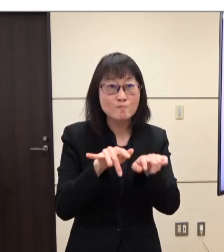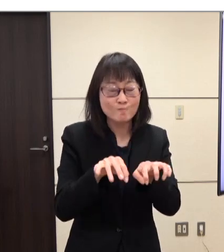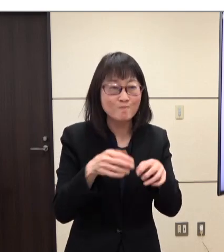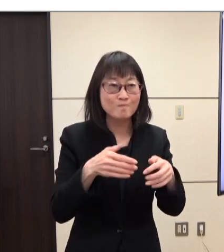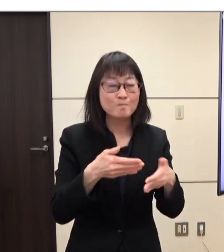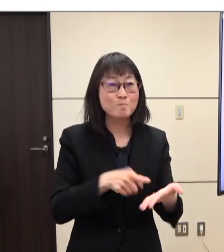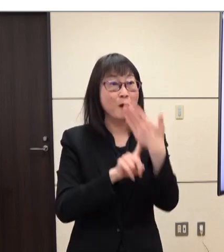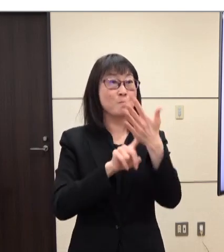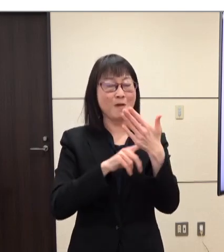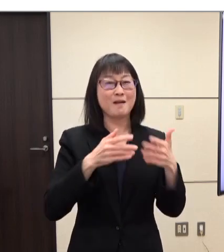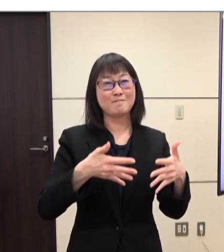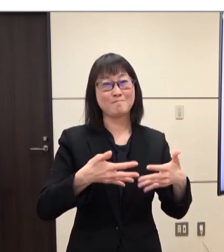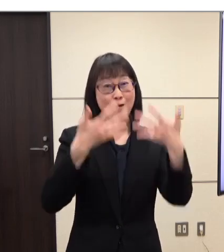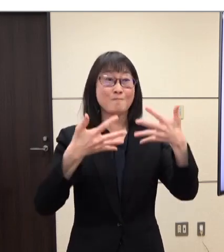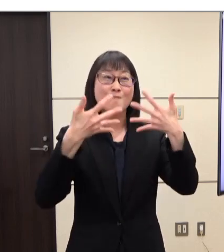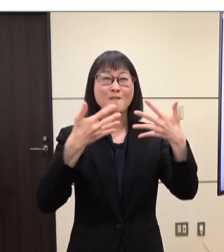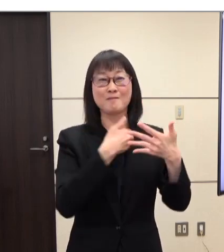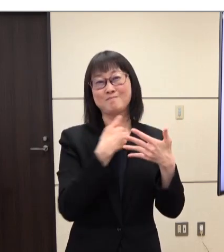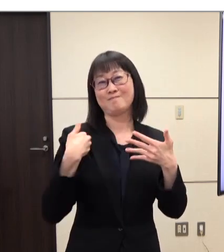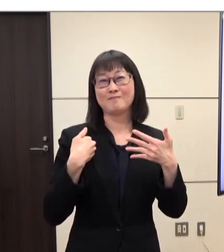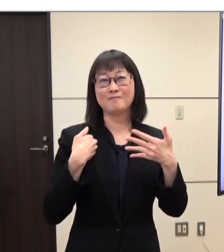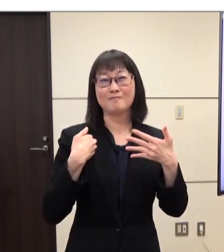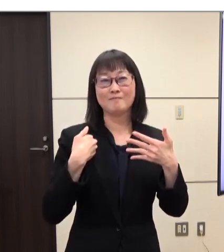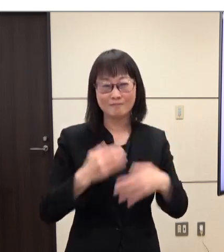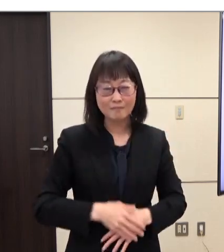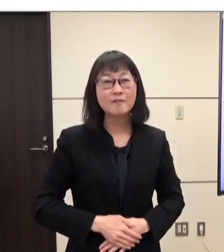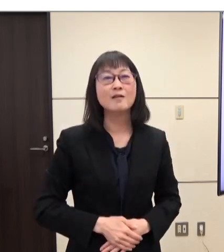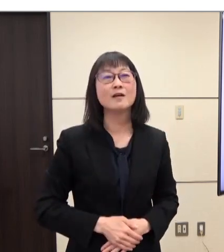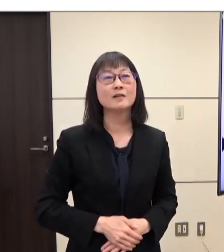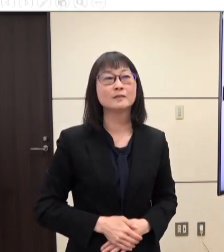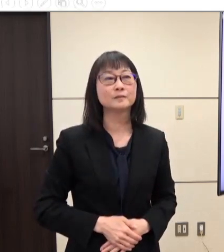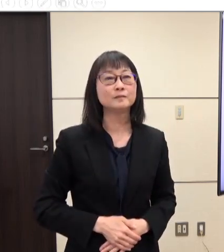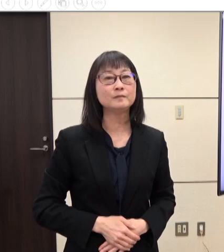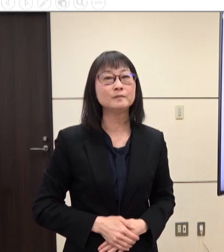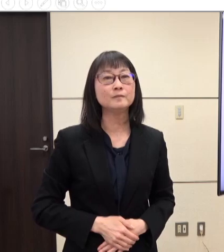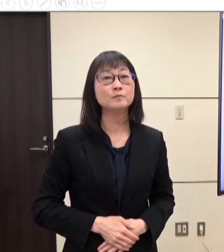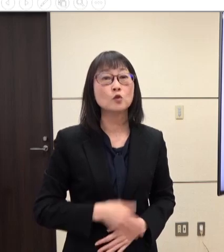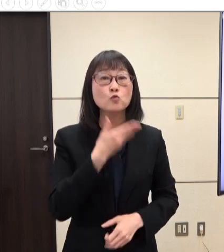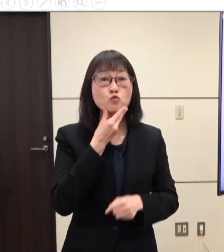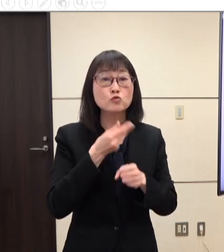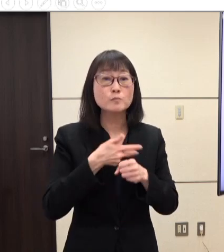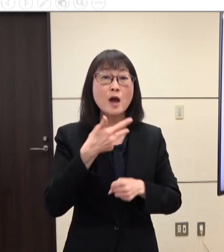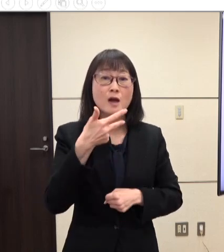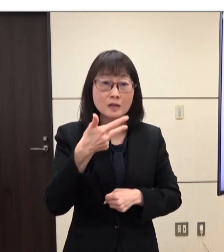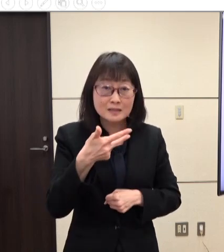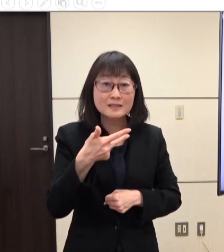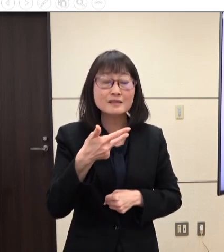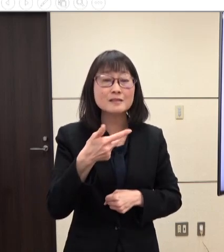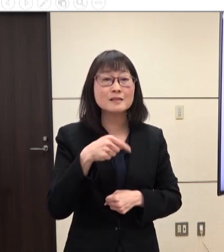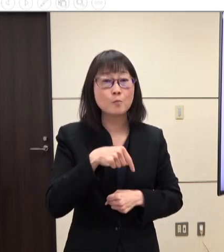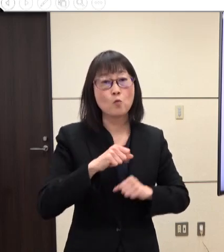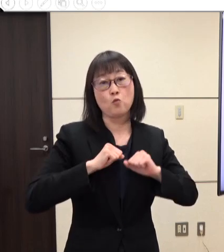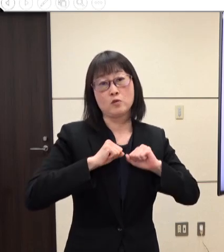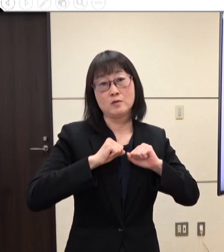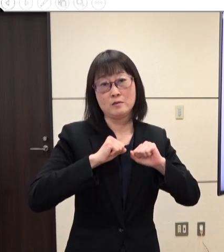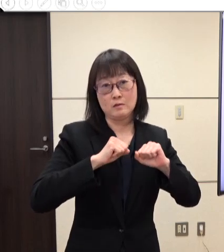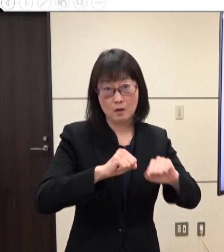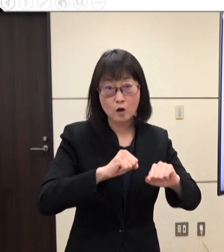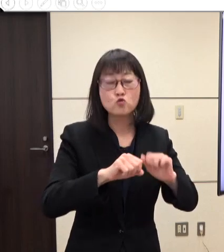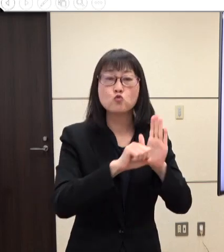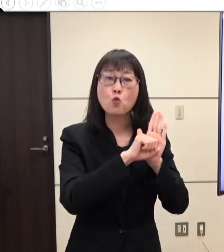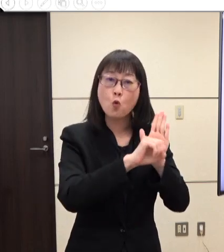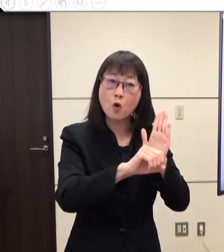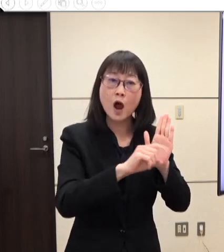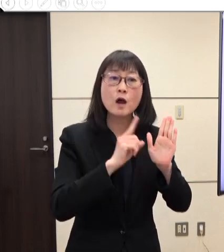でも非常に省力化されるかと思います。そして福島市での導入効果とすれば、まあ答弁検